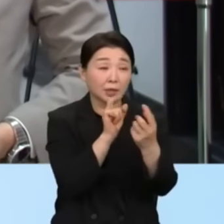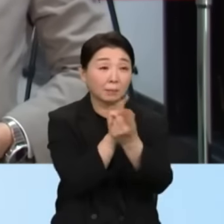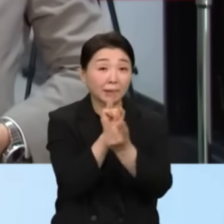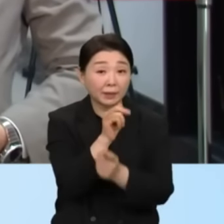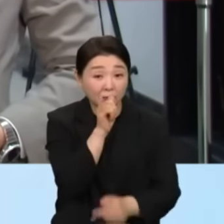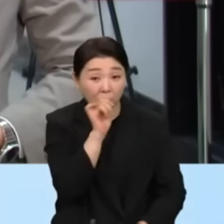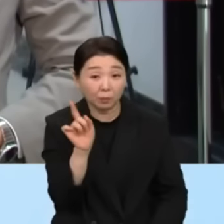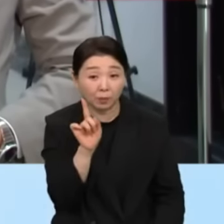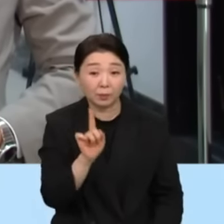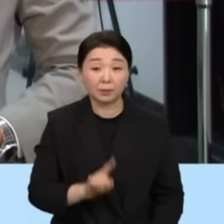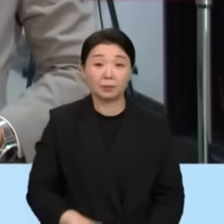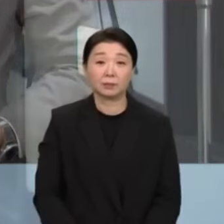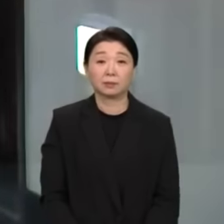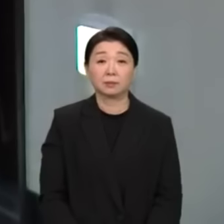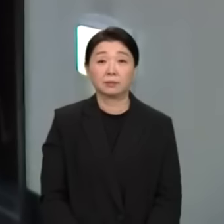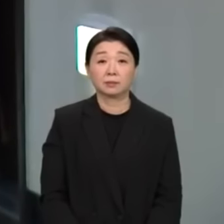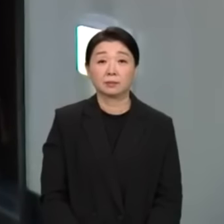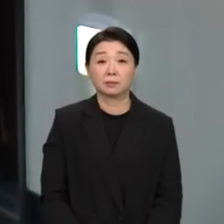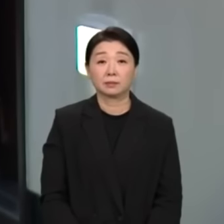해봤습니까?